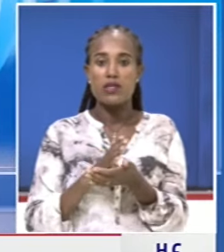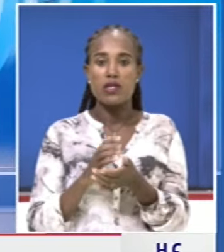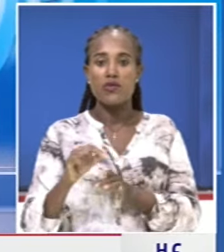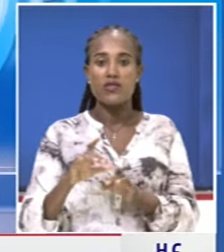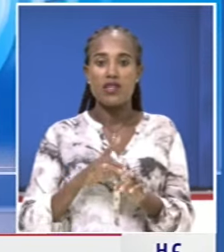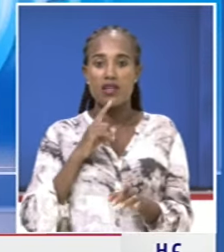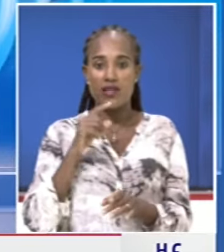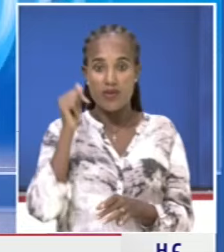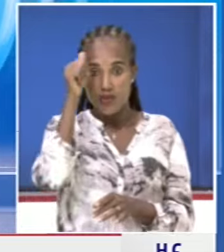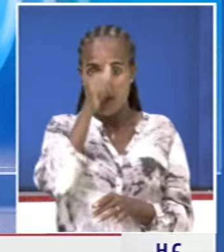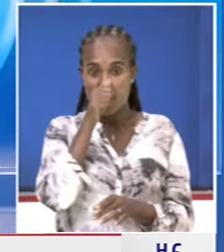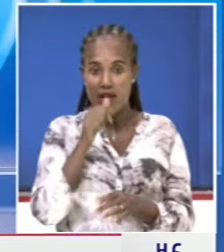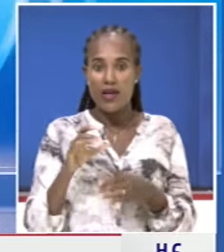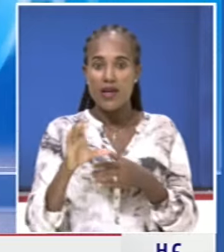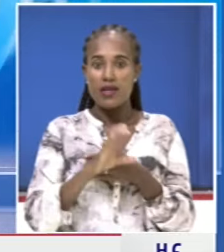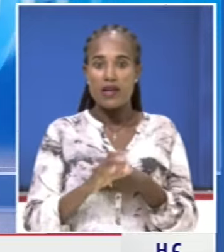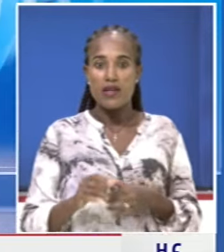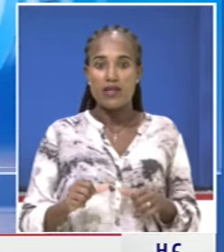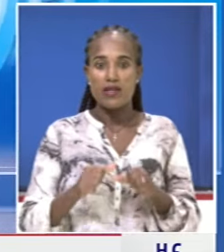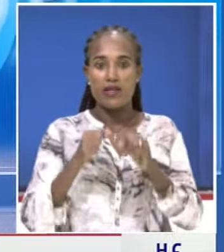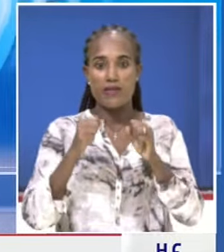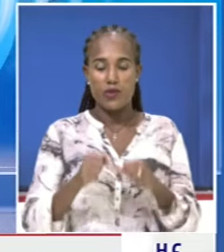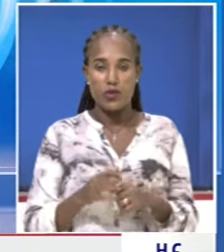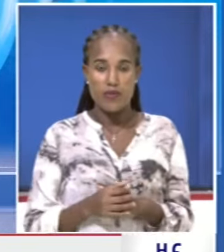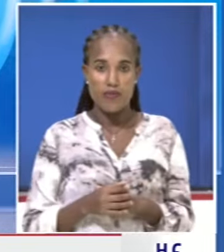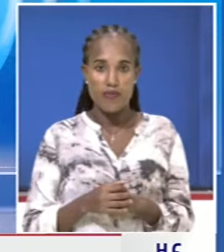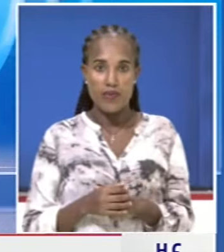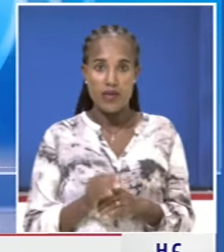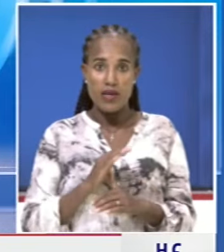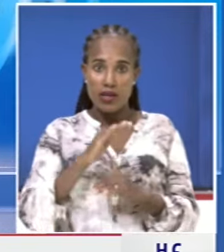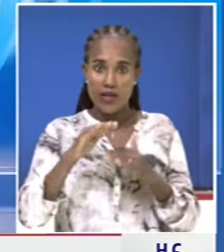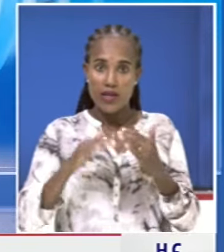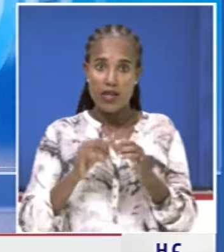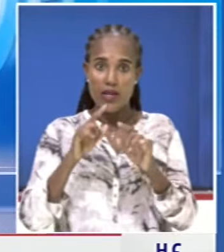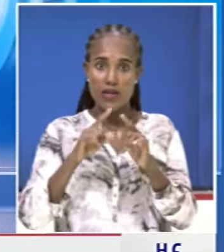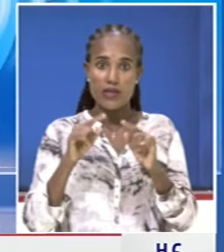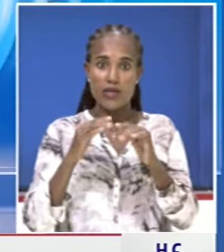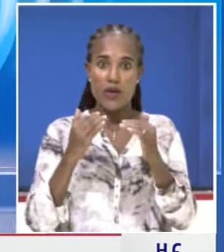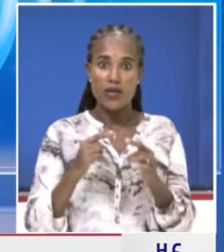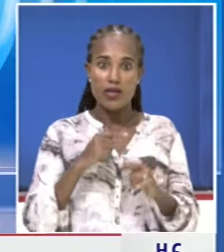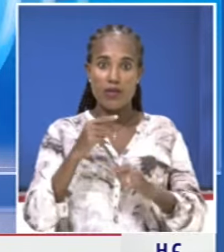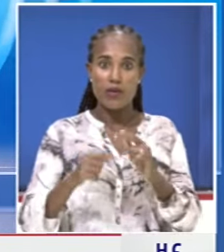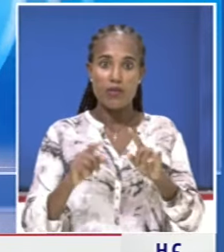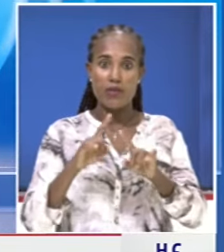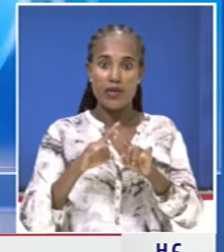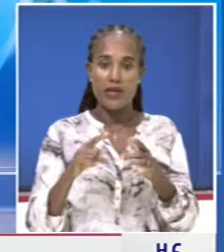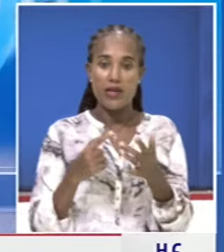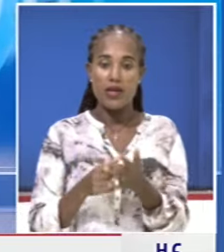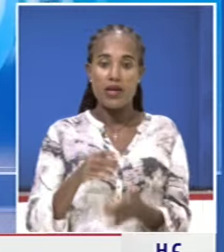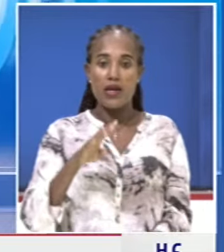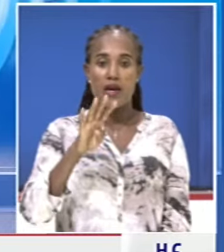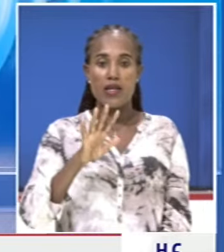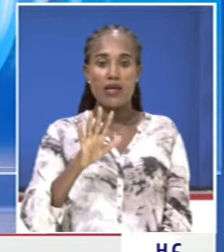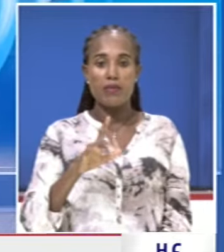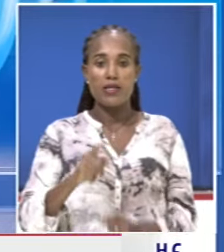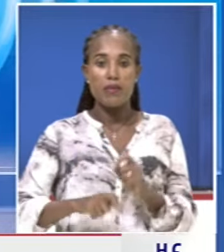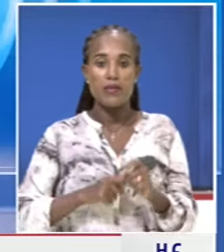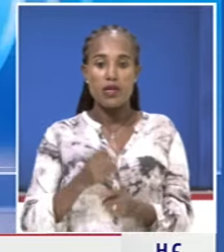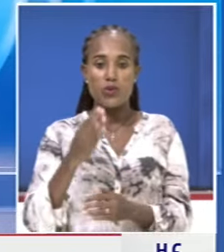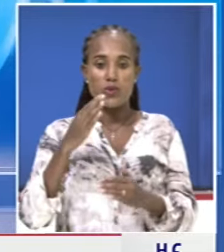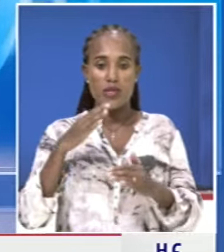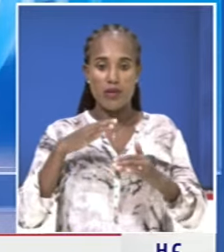ነው ኢትዮጵያ እንደ ሀገር ልትቀጥል የምችለው። በጠቅላላ ግን እስካሁን የሄድንበት በተለይ በእንደዚህ 4-5 ዓመታት ውስጥ